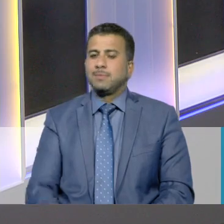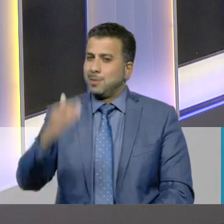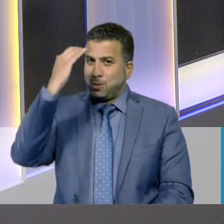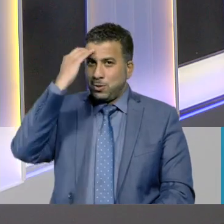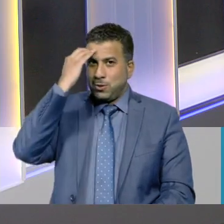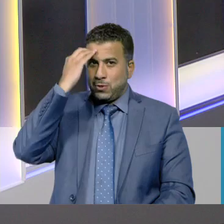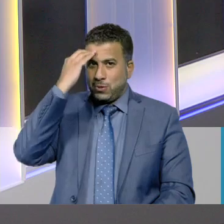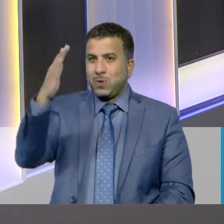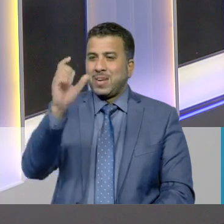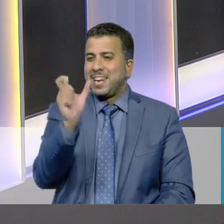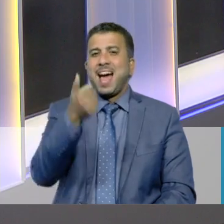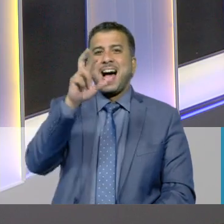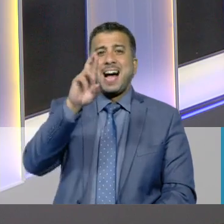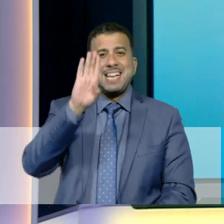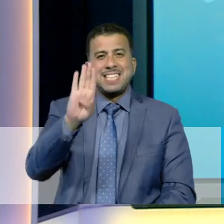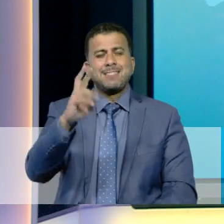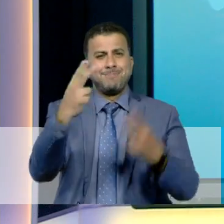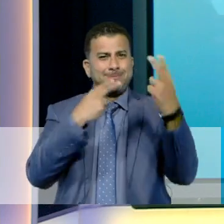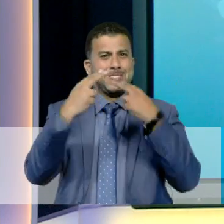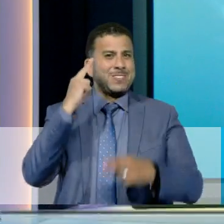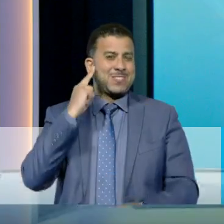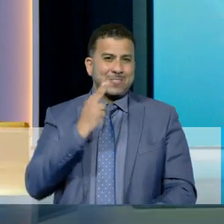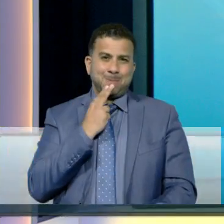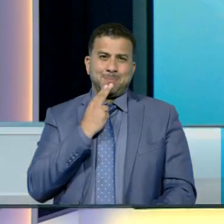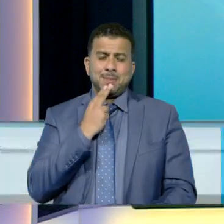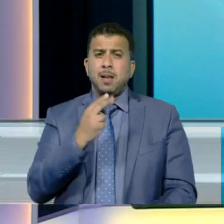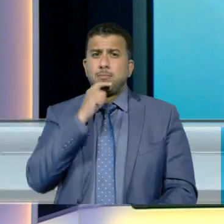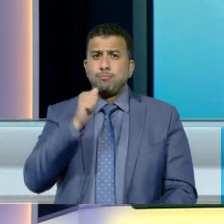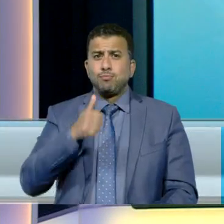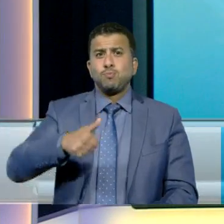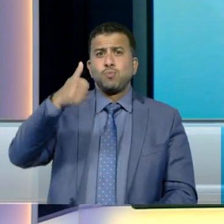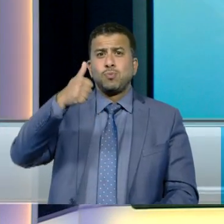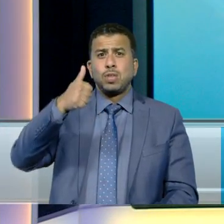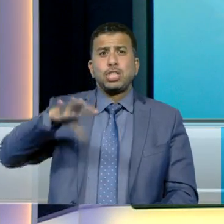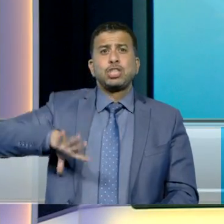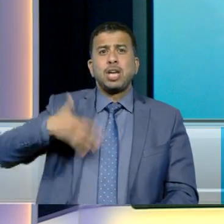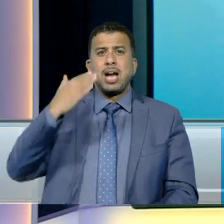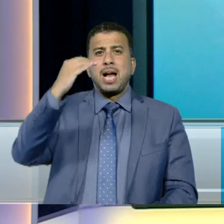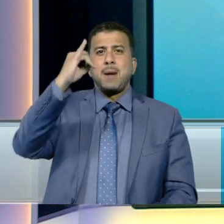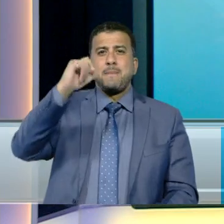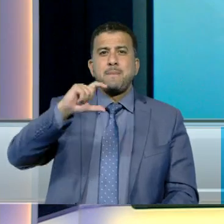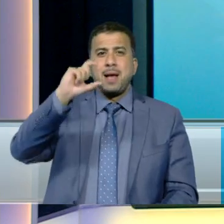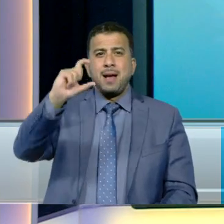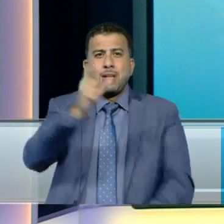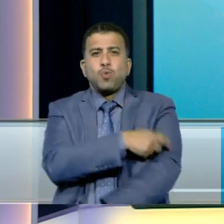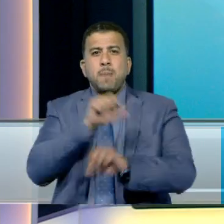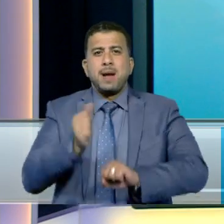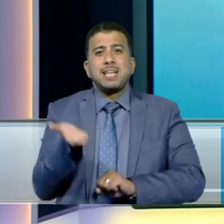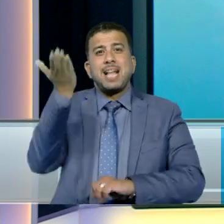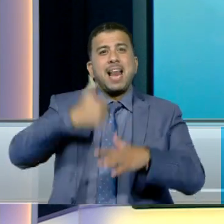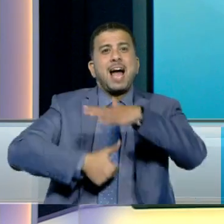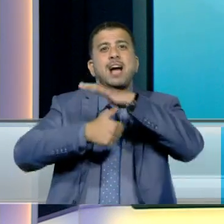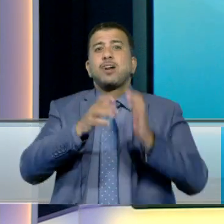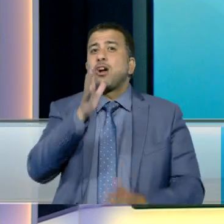شكرا نازك وأهلا بكم مشاهدينا. توج صاحب السمو الشيخ حميد بن راشد النعيمي عضو المجلس الأعلى حاكم